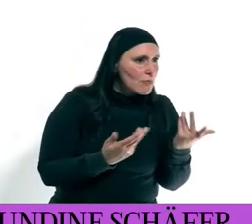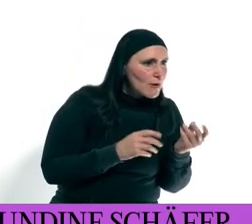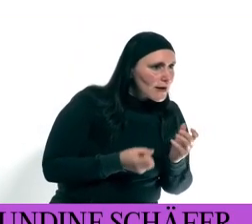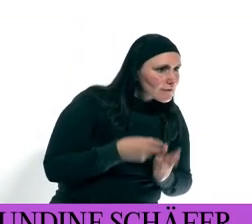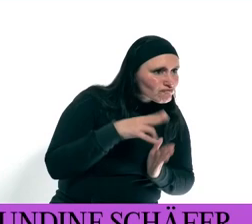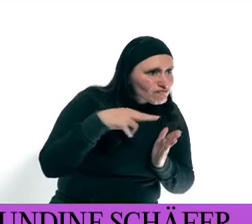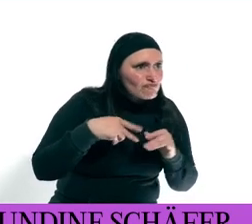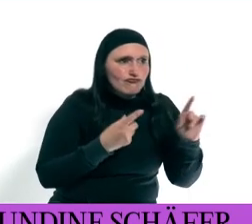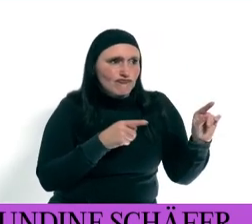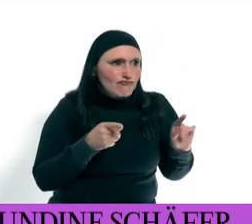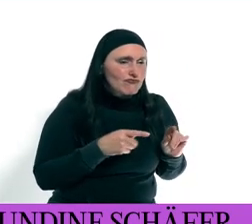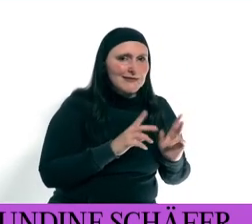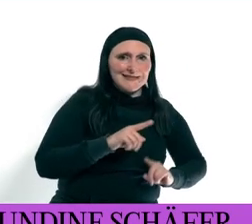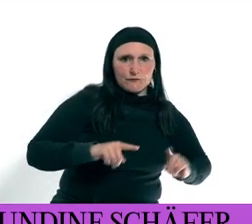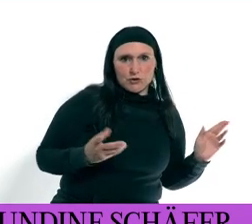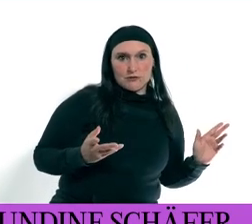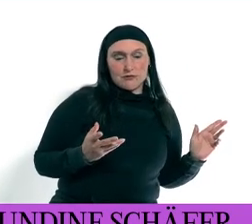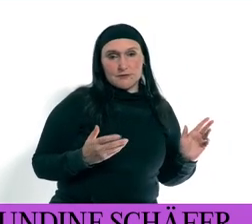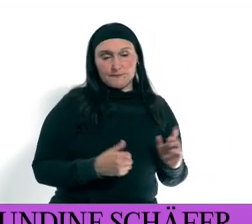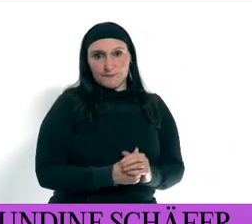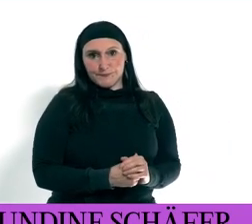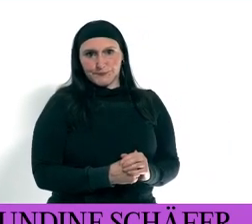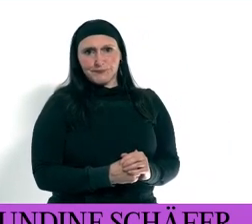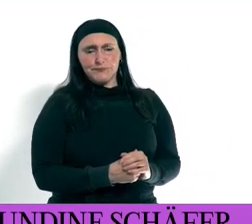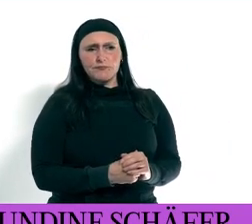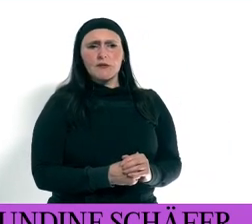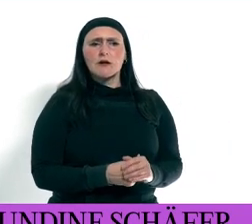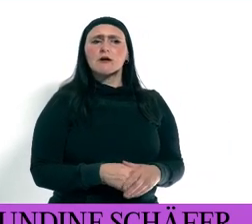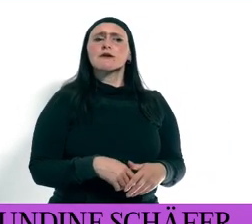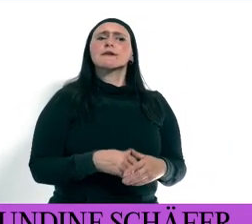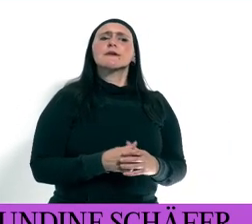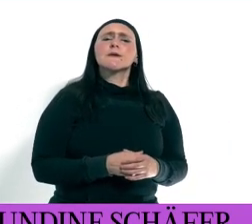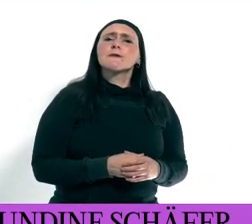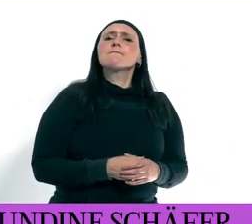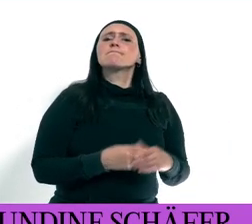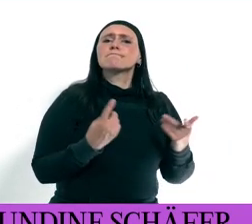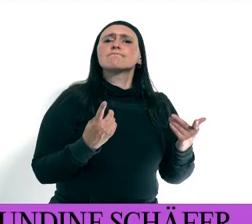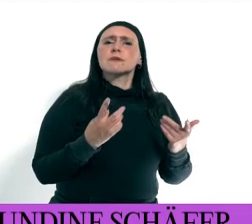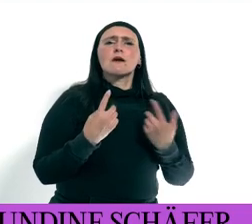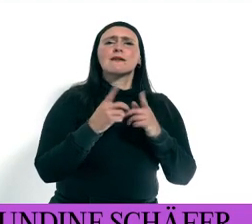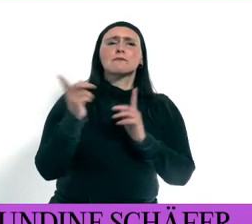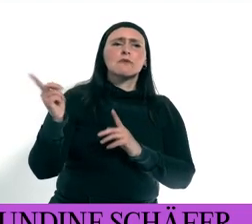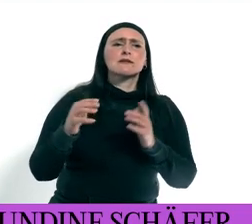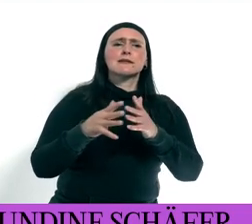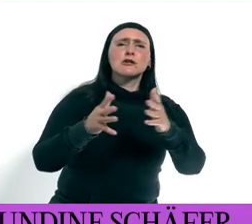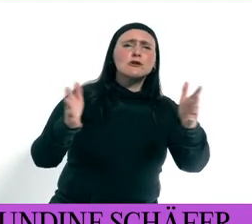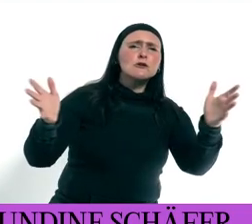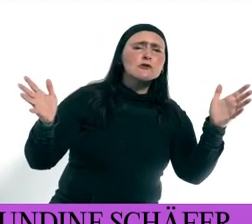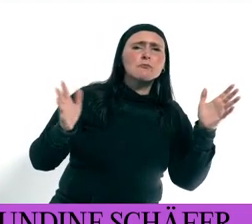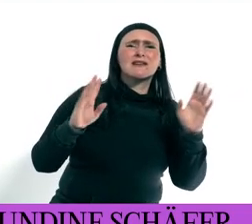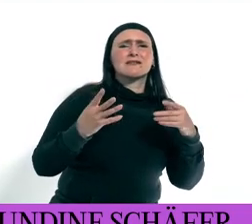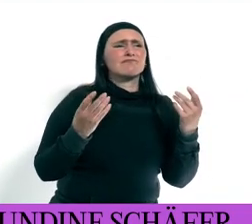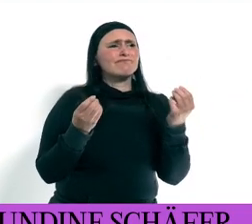ist hier ganz, ganz anders aufgestellt. Wir reden hier von einem anderen Maßstab. Es ist